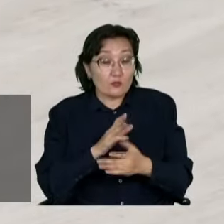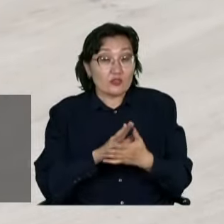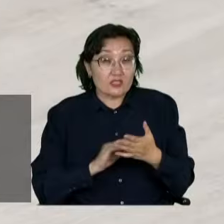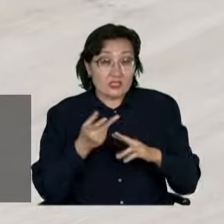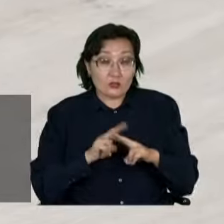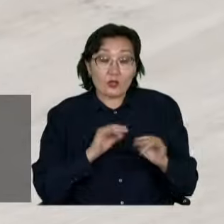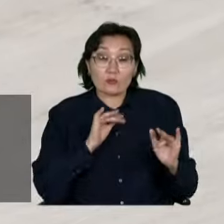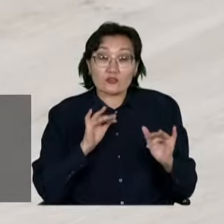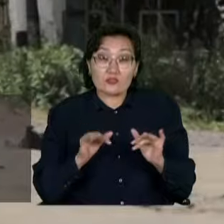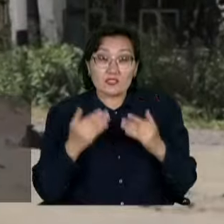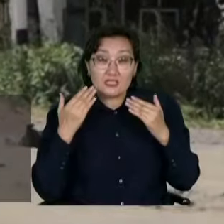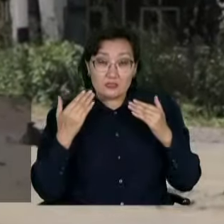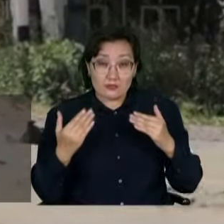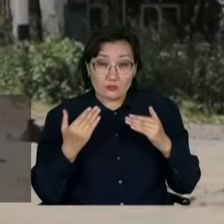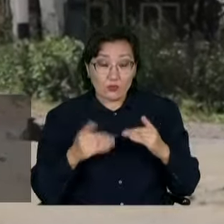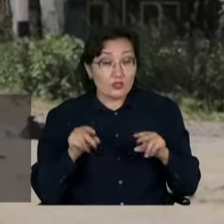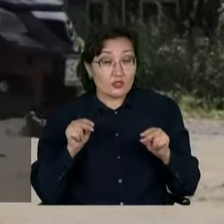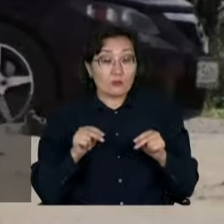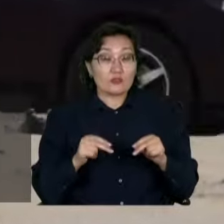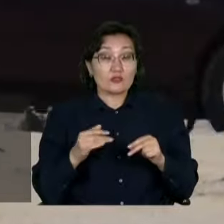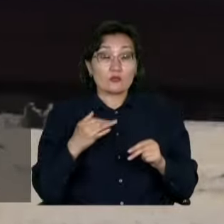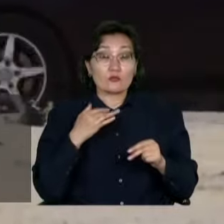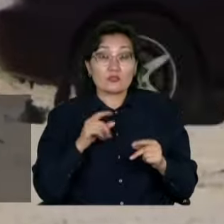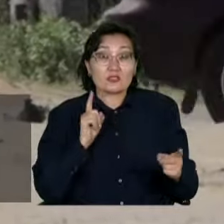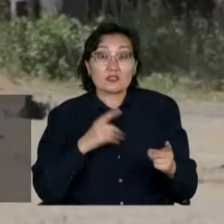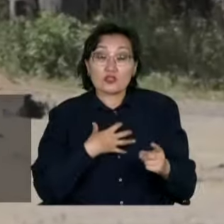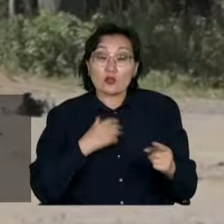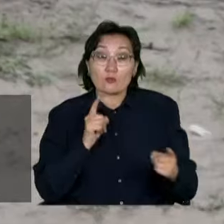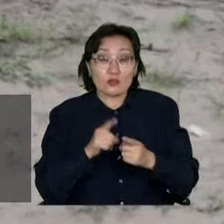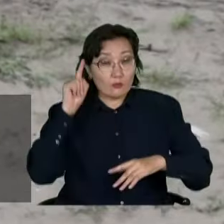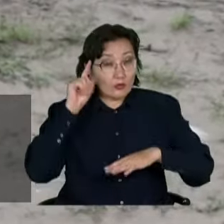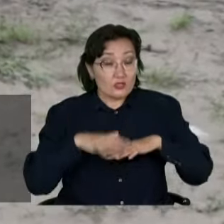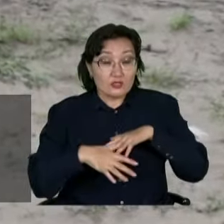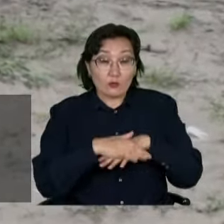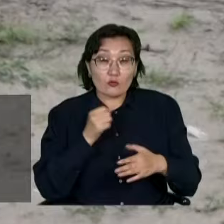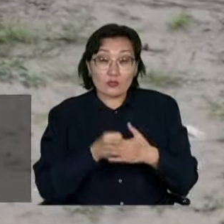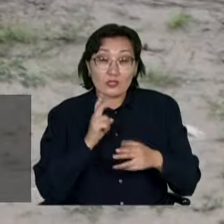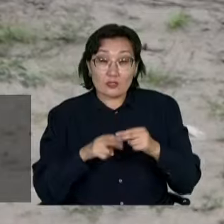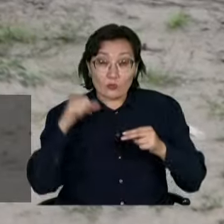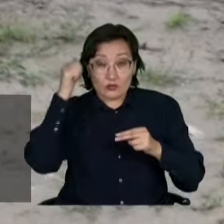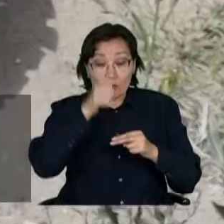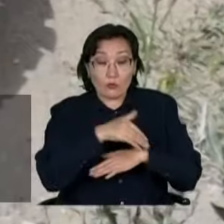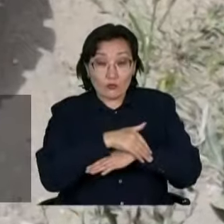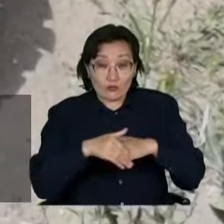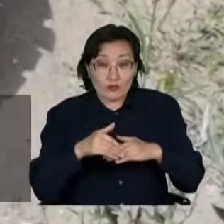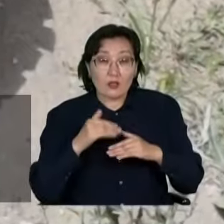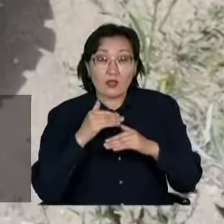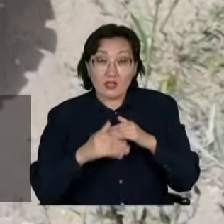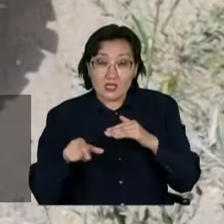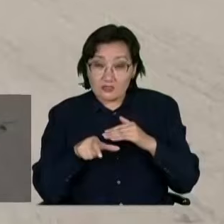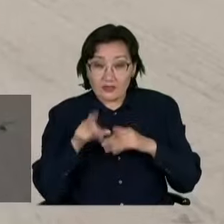эти процедуры, неизвестно. Правда, при личной встрече Аким заверил жителей, что до конца года улицу